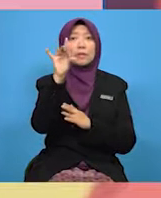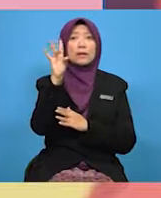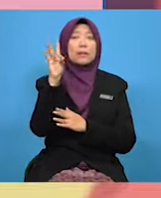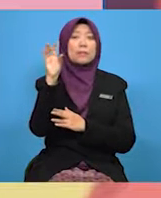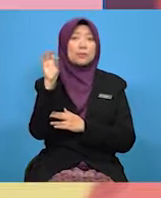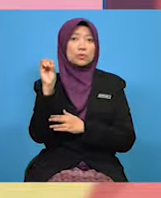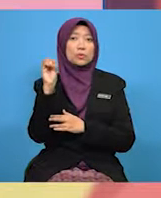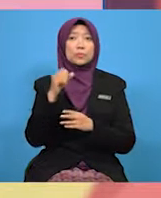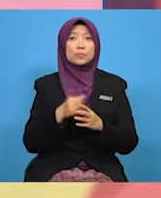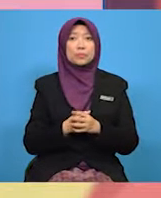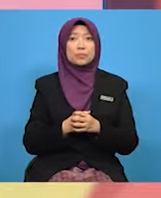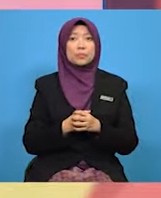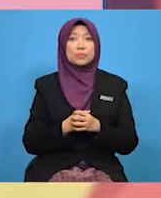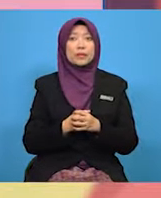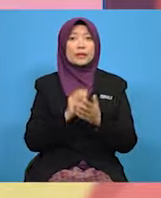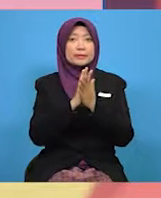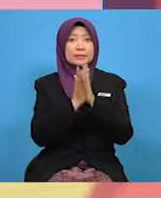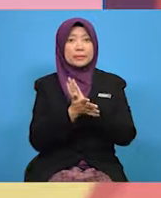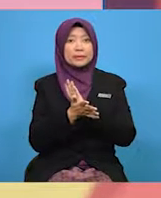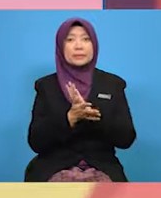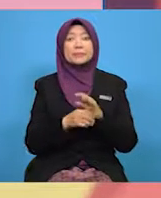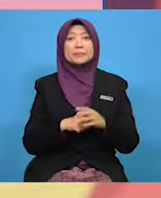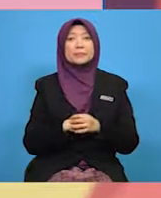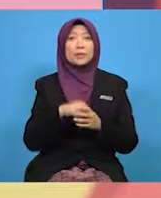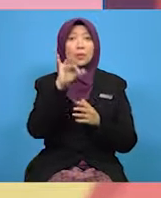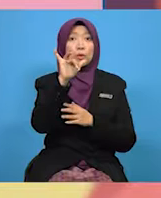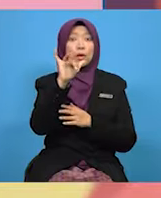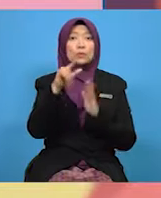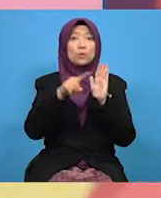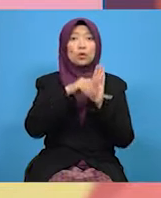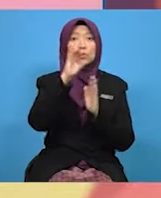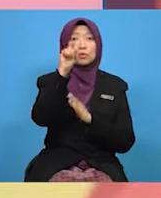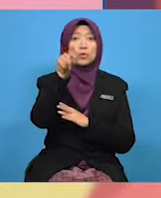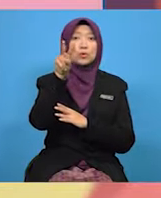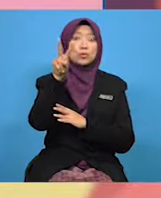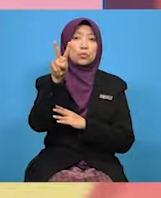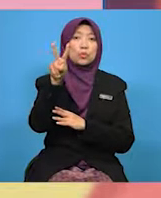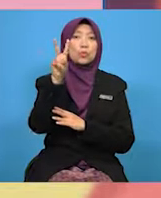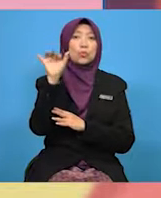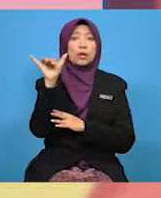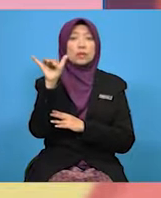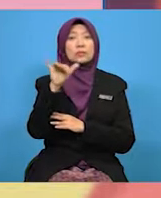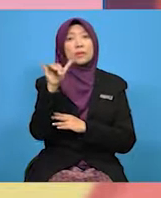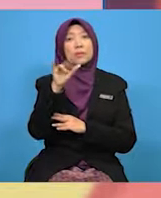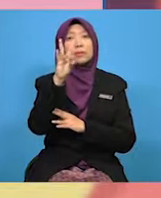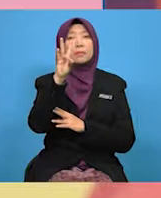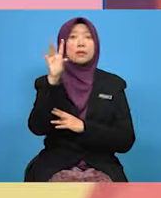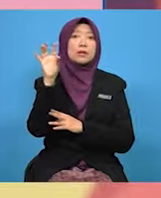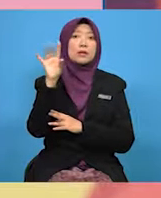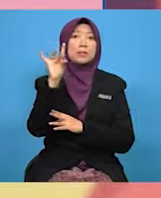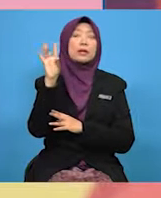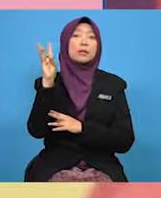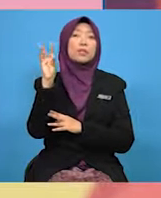860 jadi with tolak kosong paidul bersamaan 860